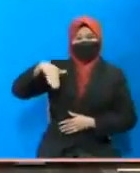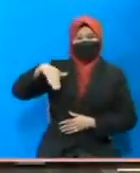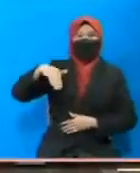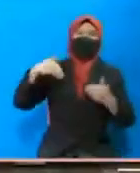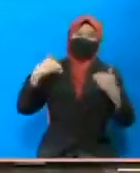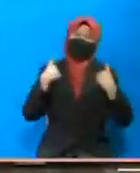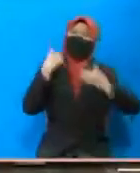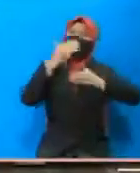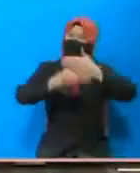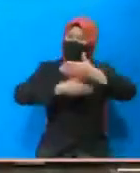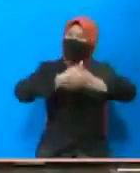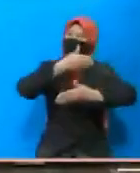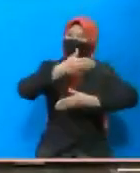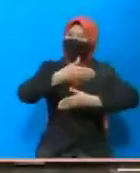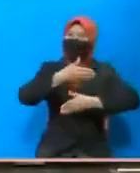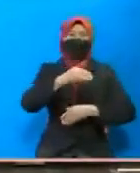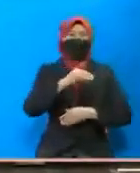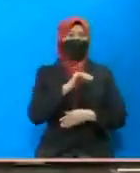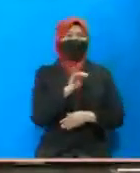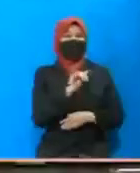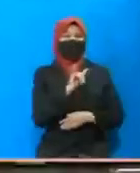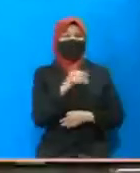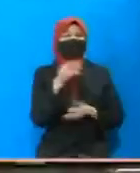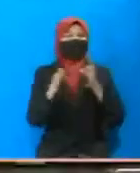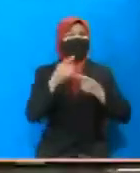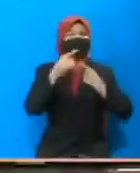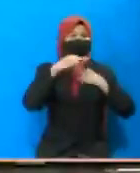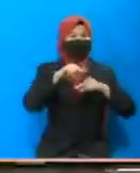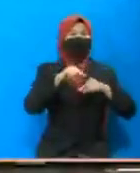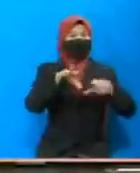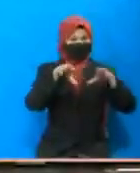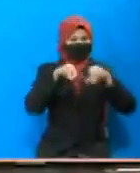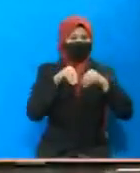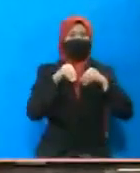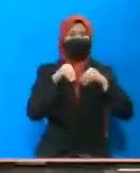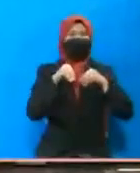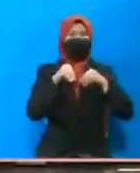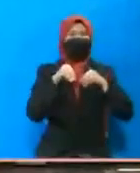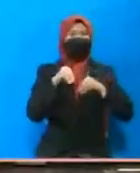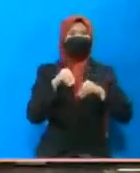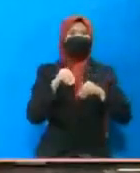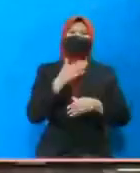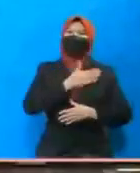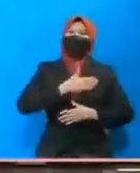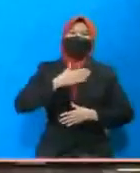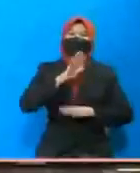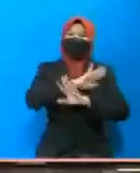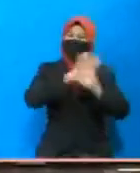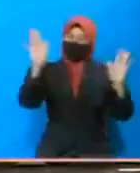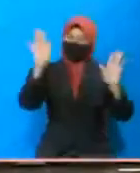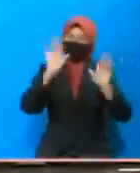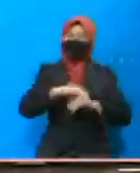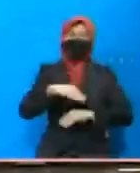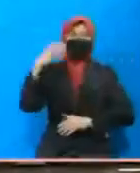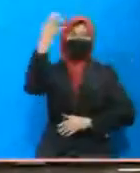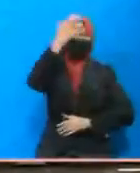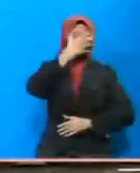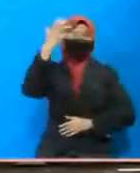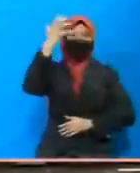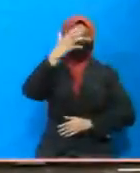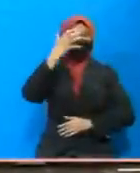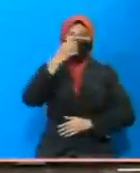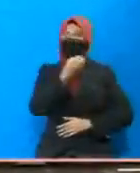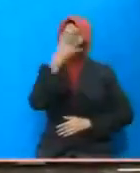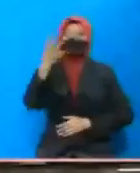ada proses. Tapi jangan mengelirukan Dewan. Jangan beri anggapan kepada Dewan dan